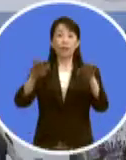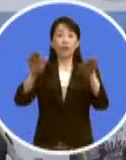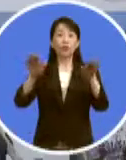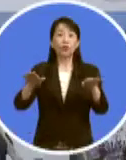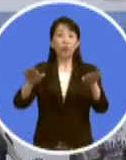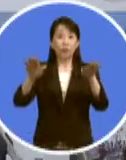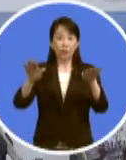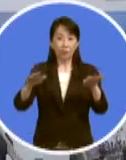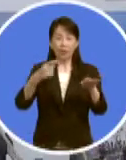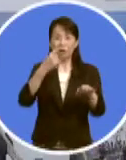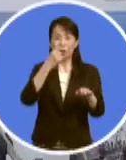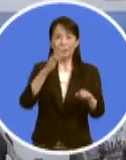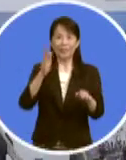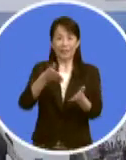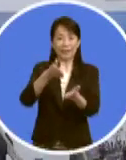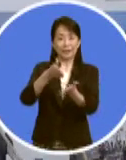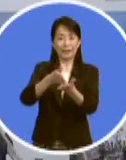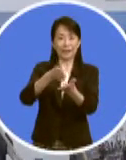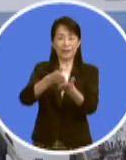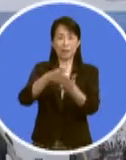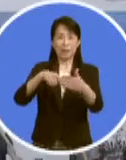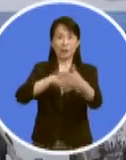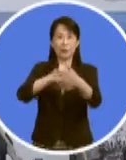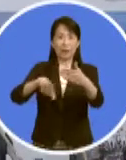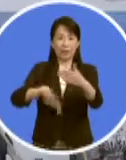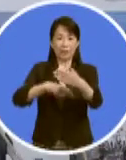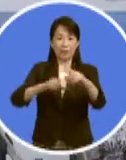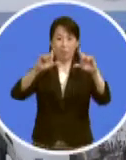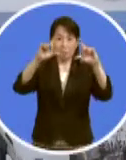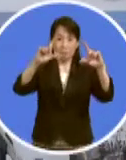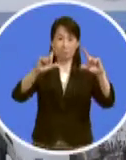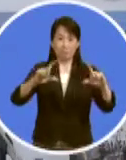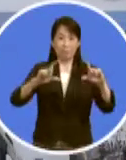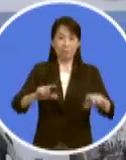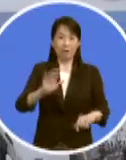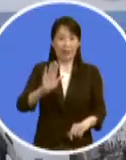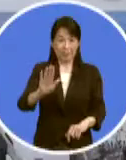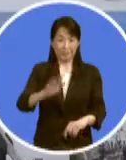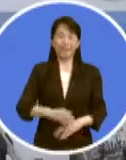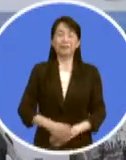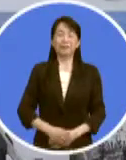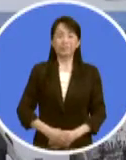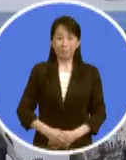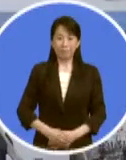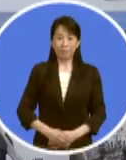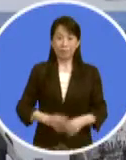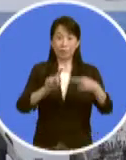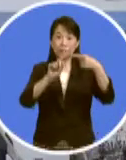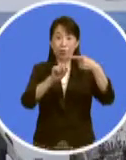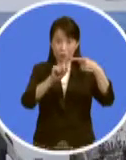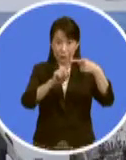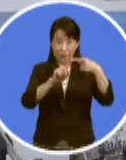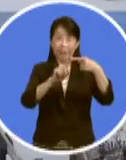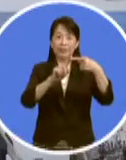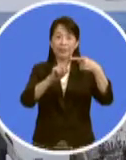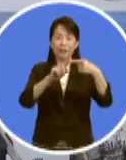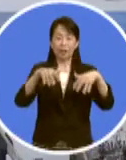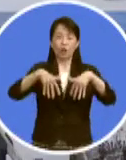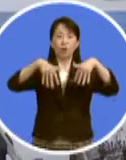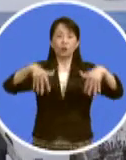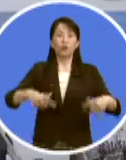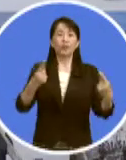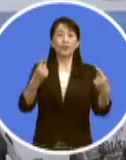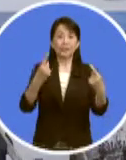影響はですね主なの私の方からの会ご説明させていただく事項としましては最初の